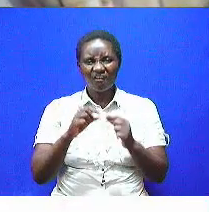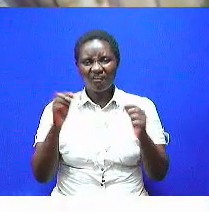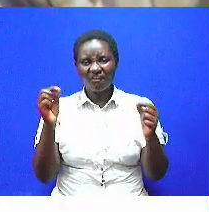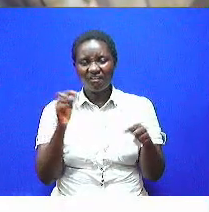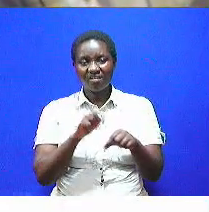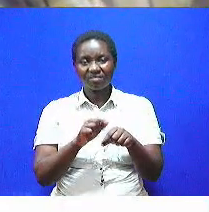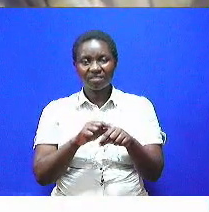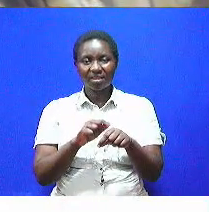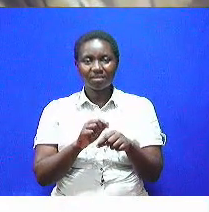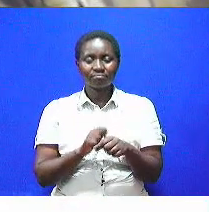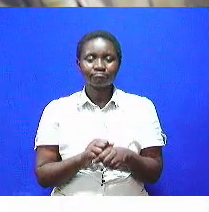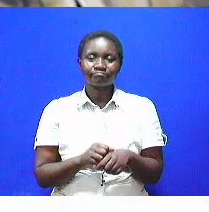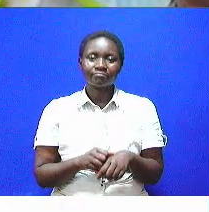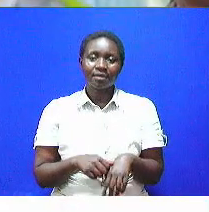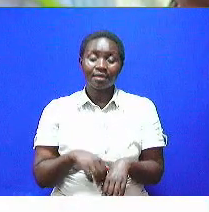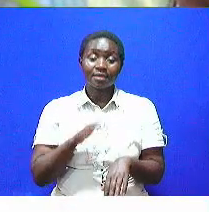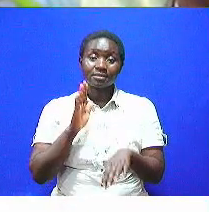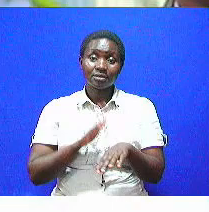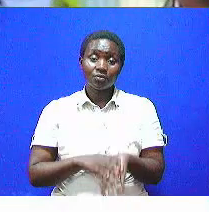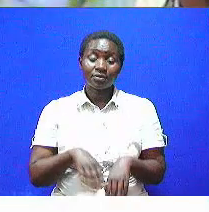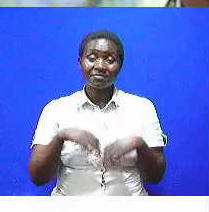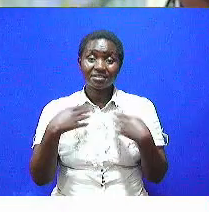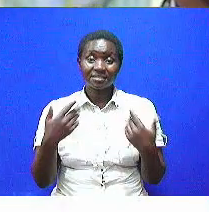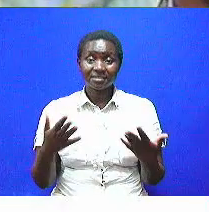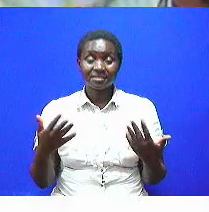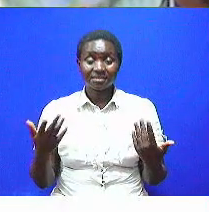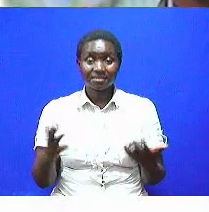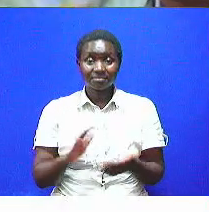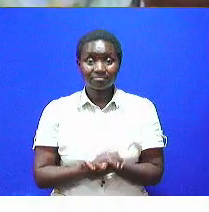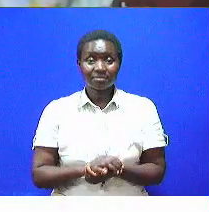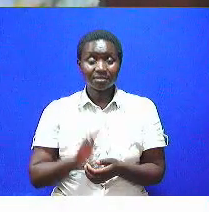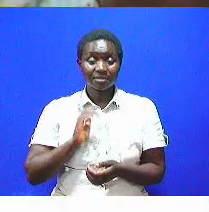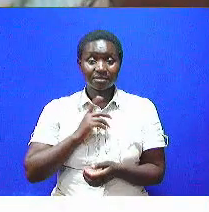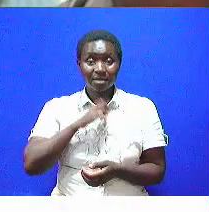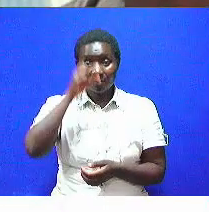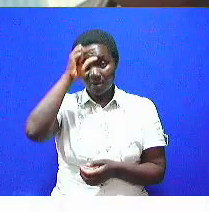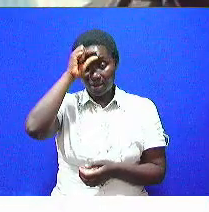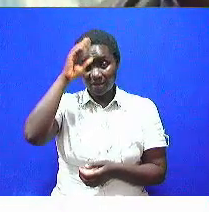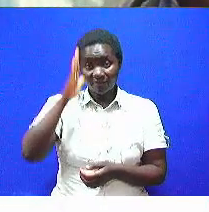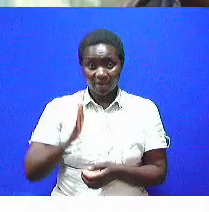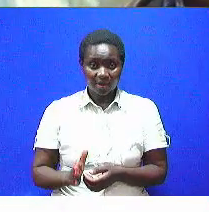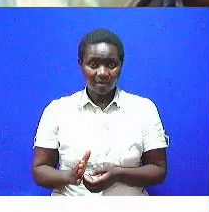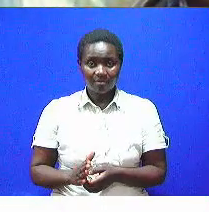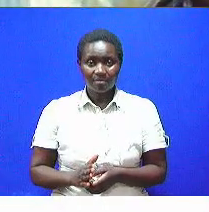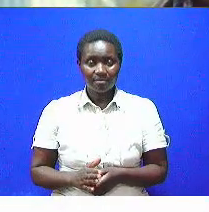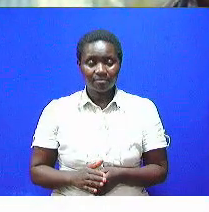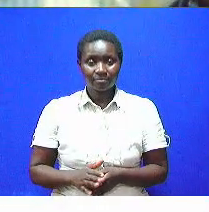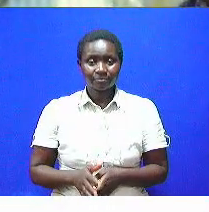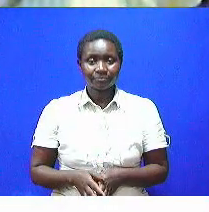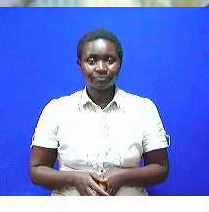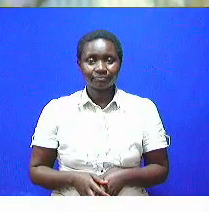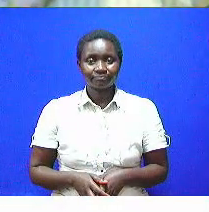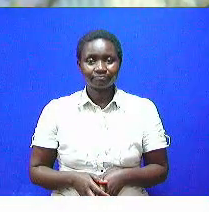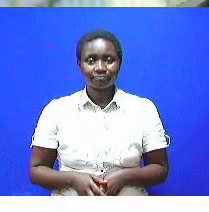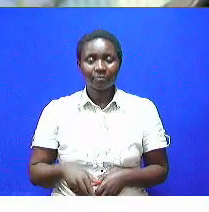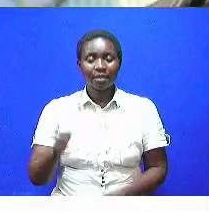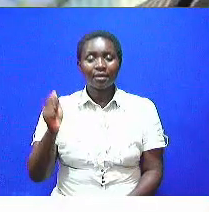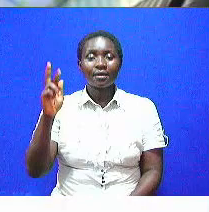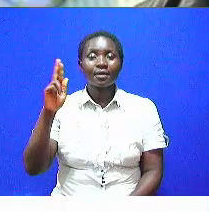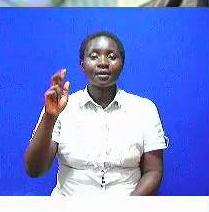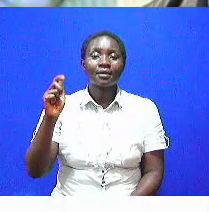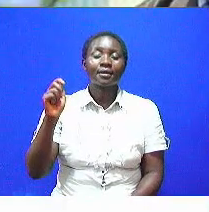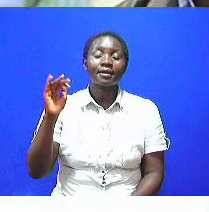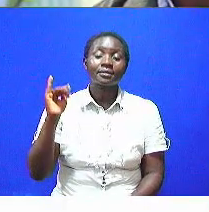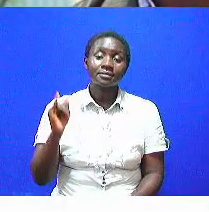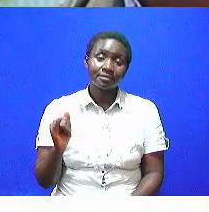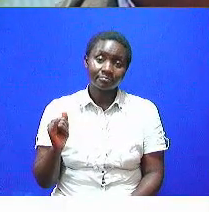ati proper facilities. So umugaba noito His Excellency Paul Simbarati